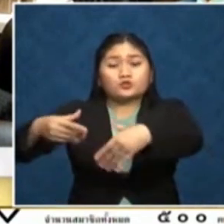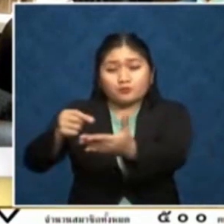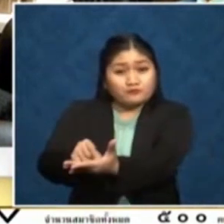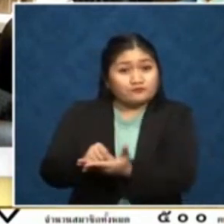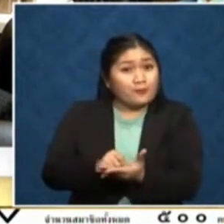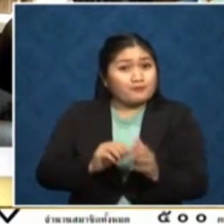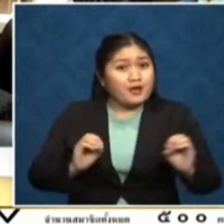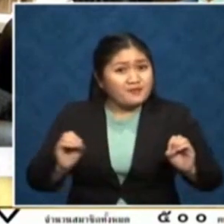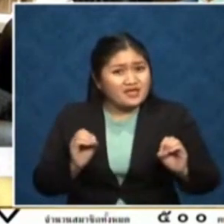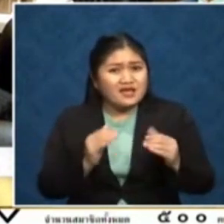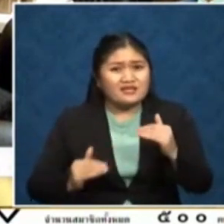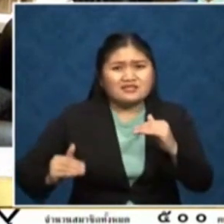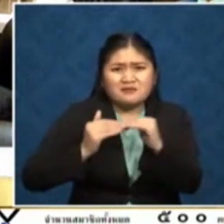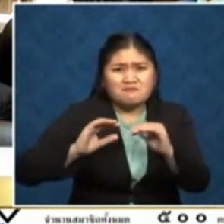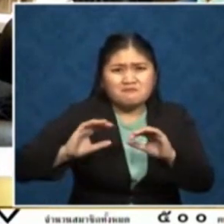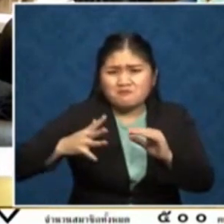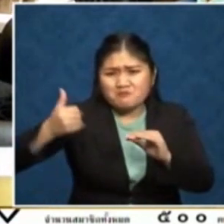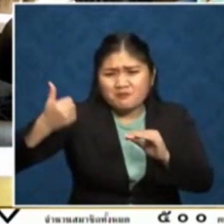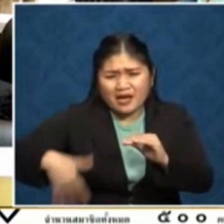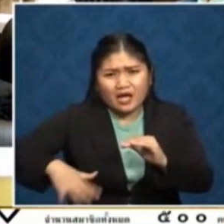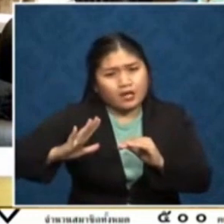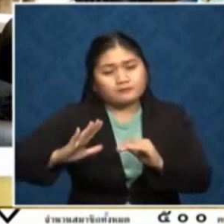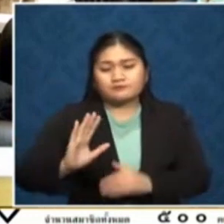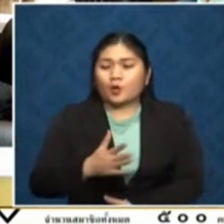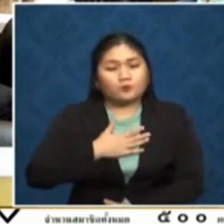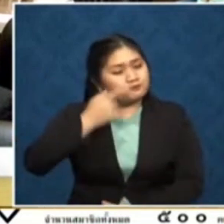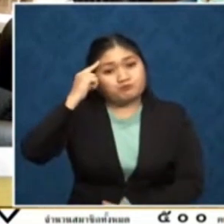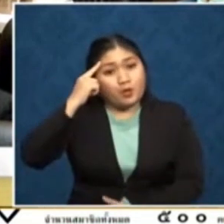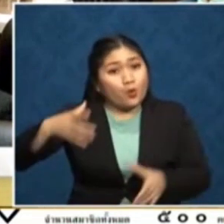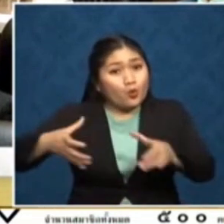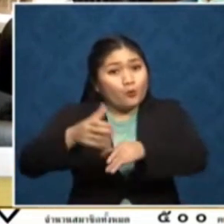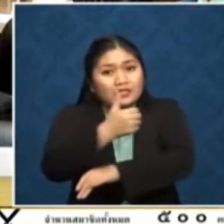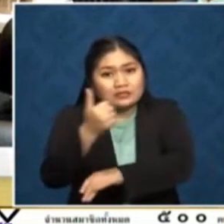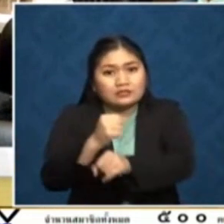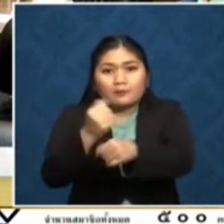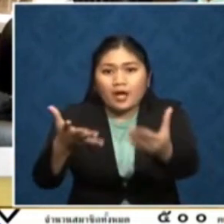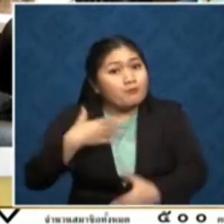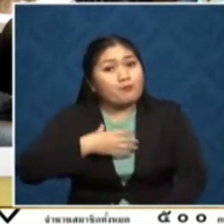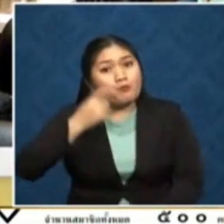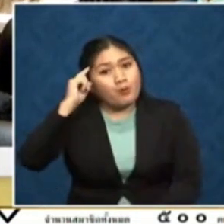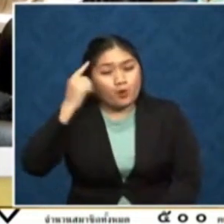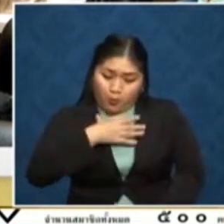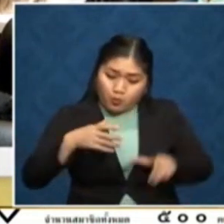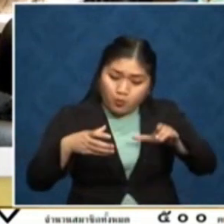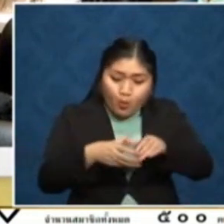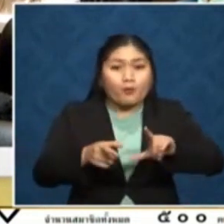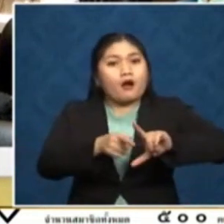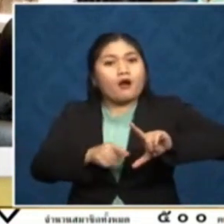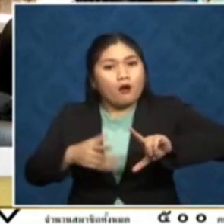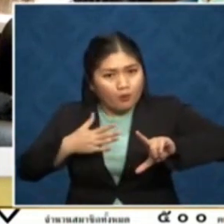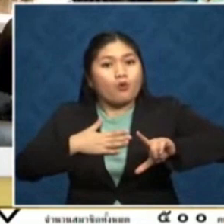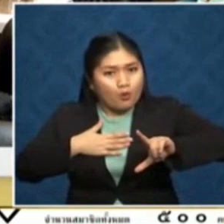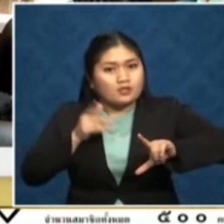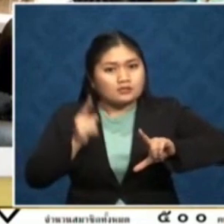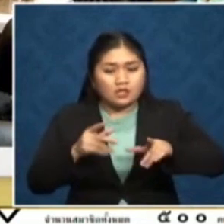าที่เพื่อนสมาชิกกังวลว่าถ้าหากร่างของประชาชนไม่ได้เข้ามาณตรงนี้เนี่ยจะเป็นการเสียสิทธิ์ของประชาชน